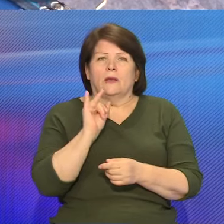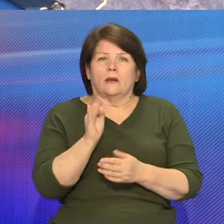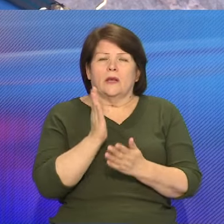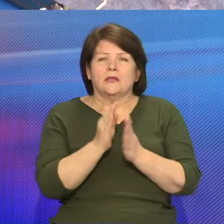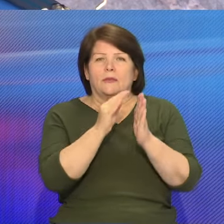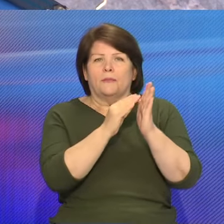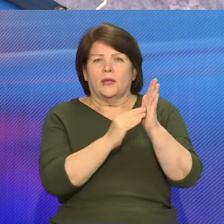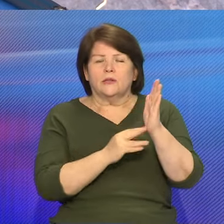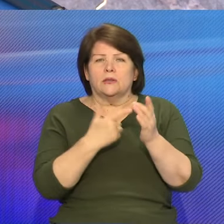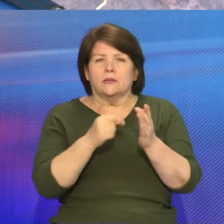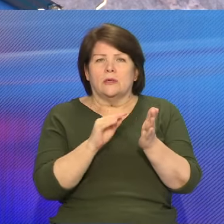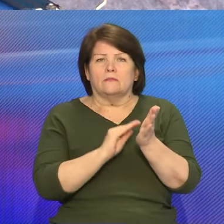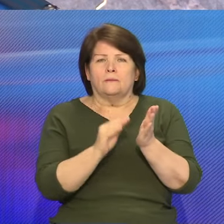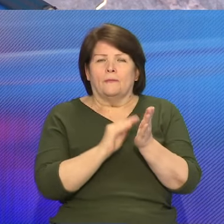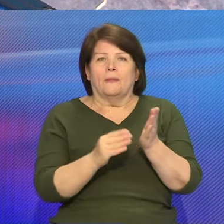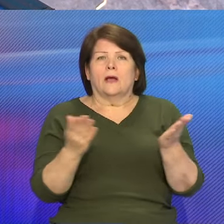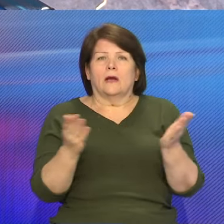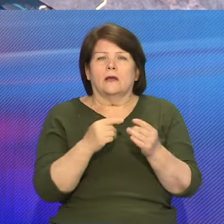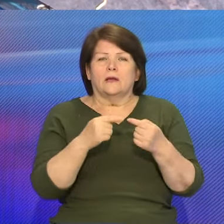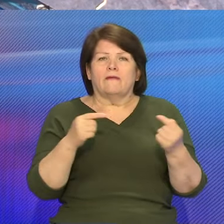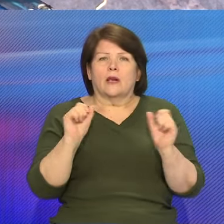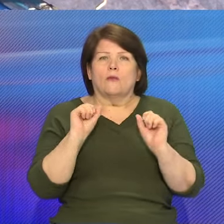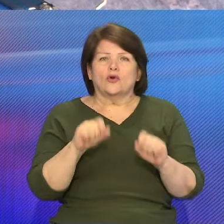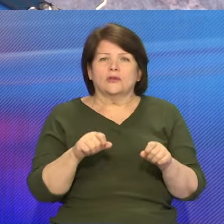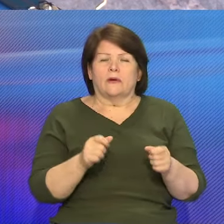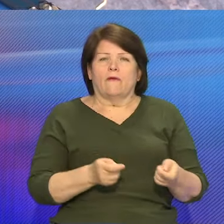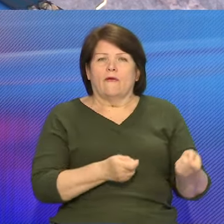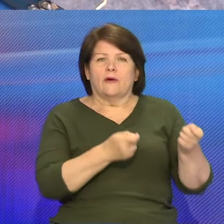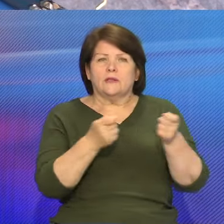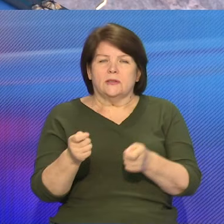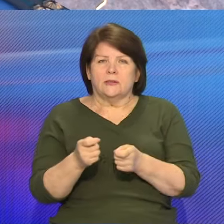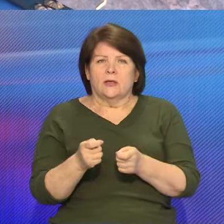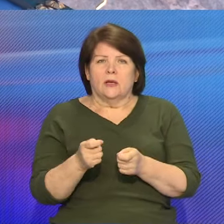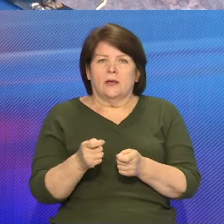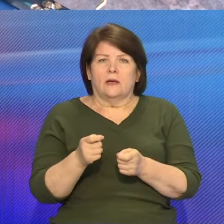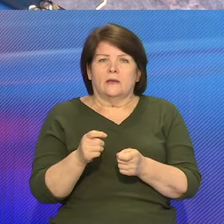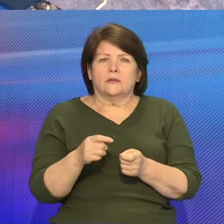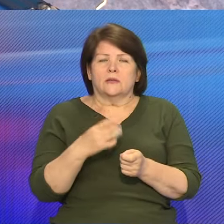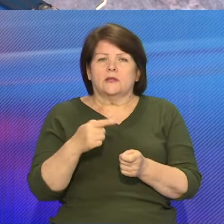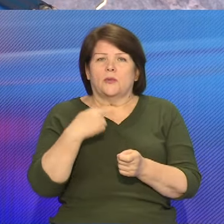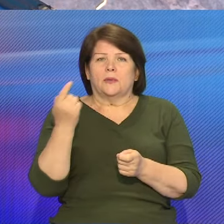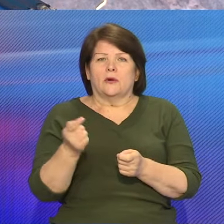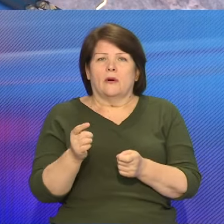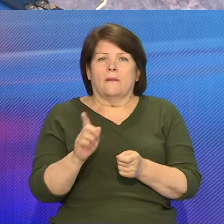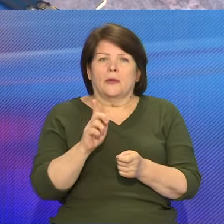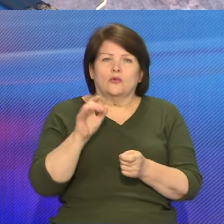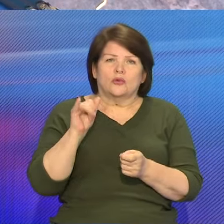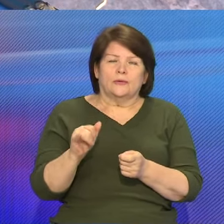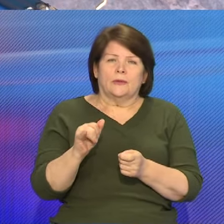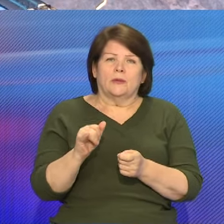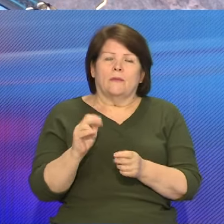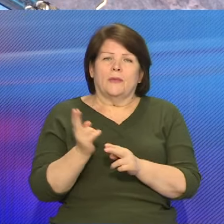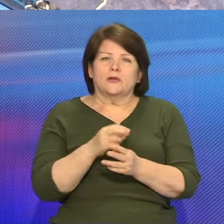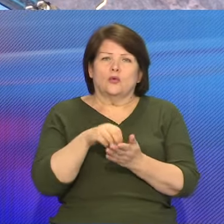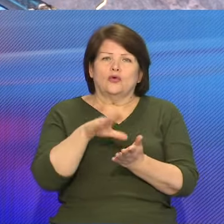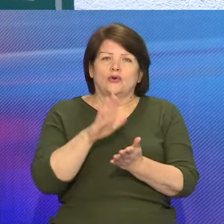где регламентированы товары, которые могут ввозиться резидентами Республики Беларусь бывшего употребления товаром без